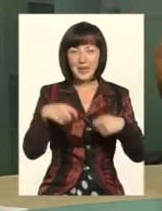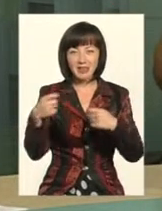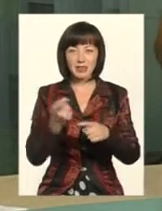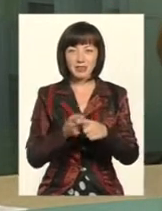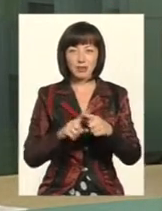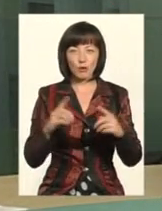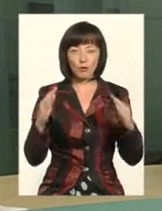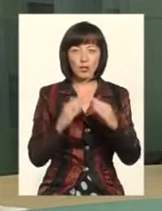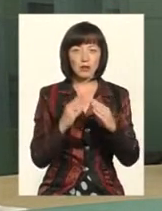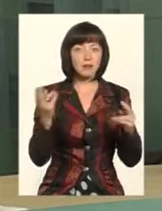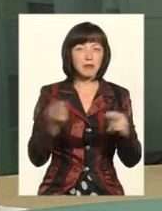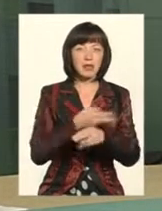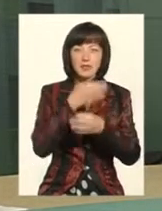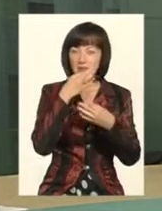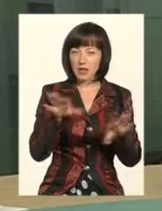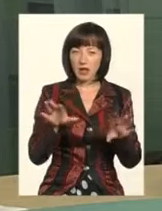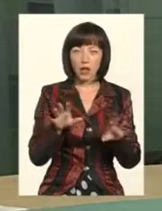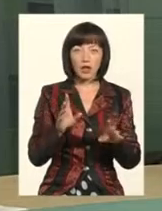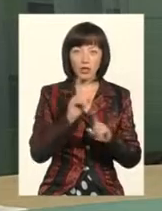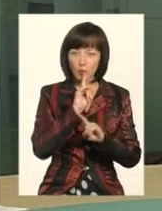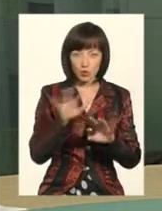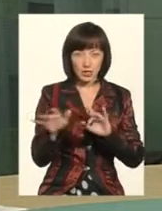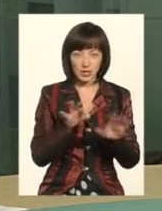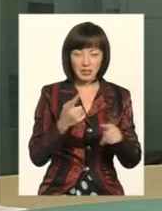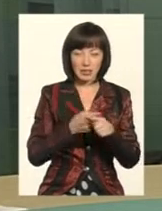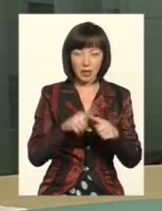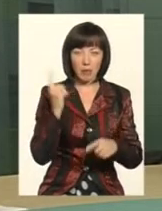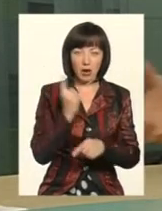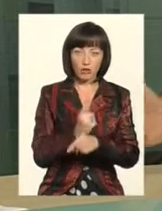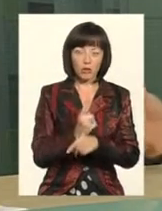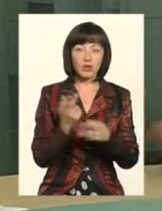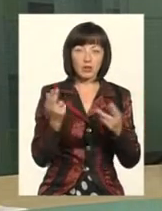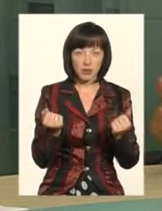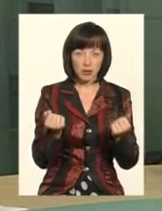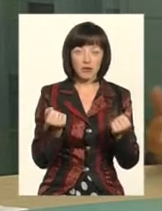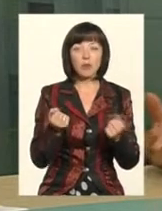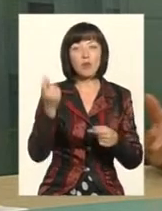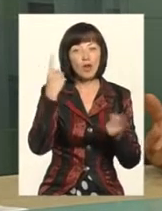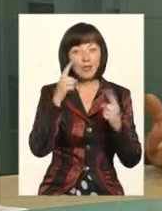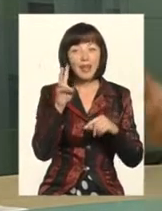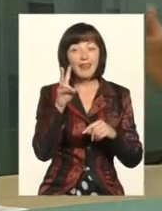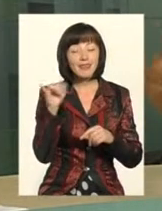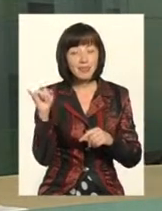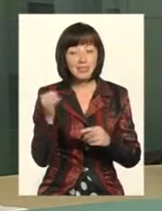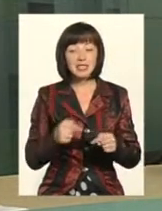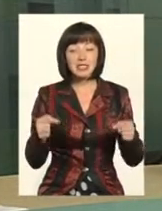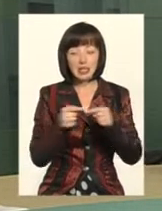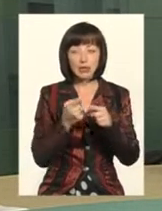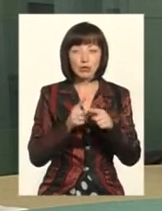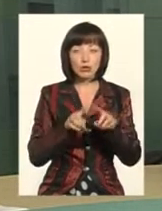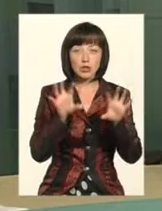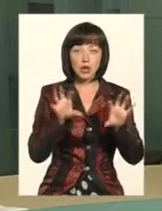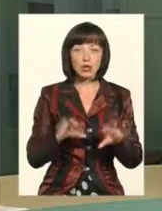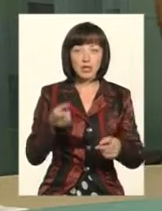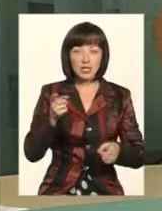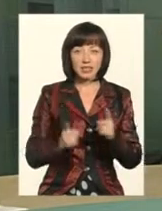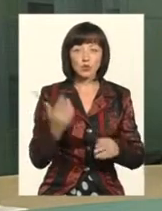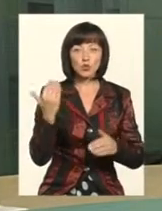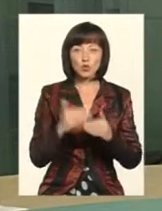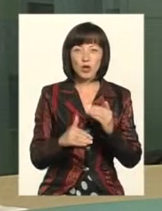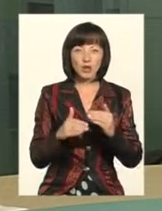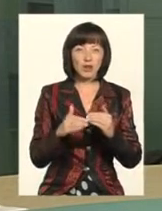будинок. Всяких, тоді не буде діяти вже, цей мораторій, їх не стосується. Згідно цього закону, там дійсно вже